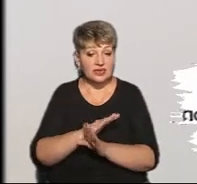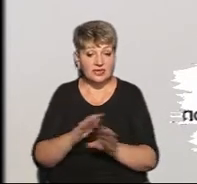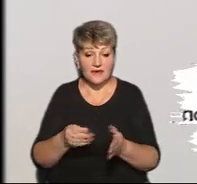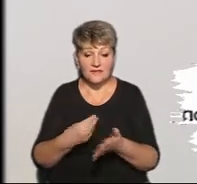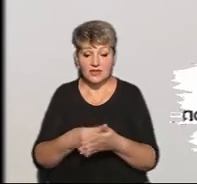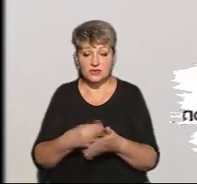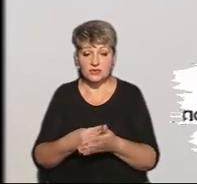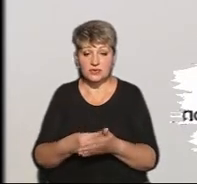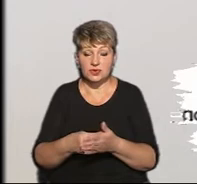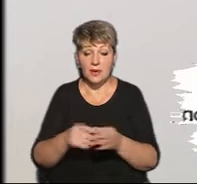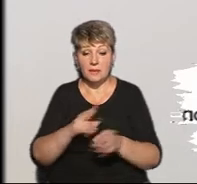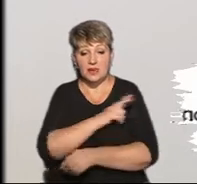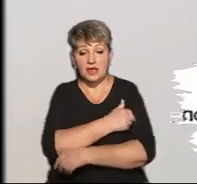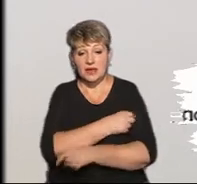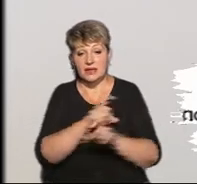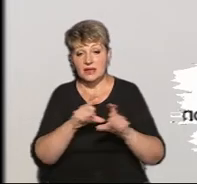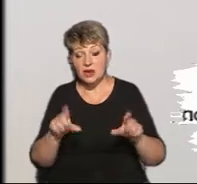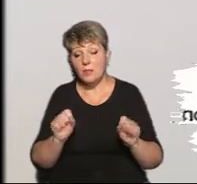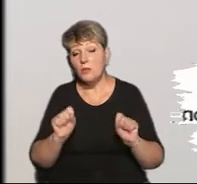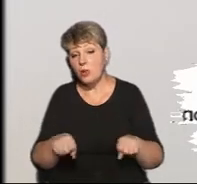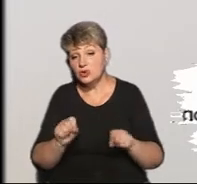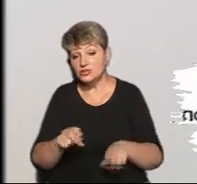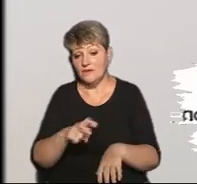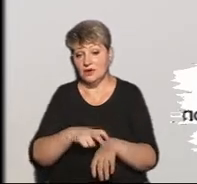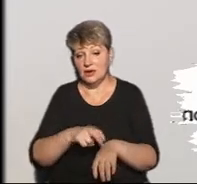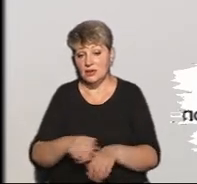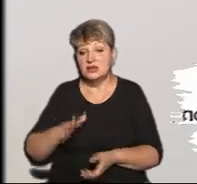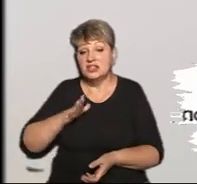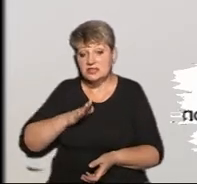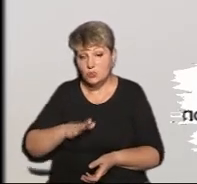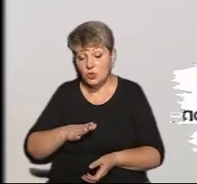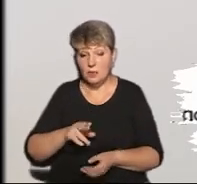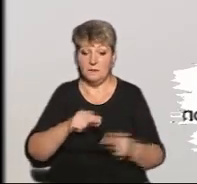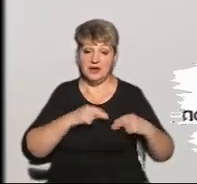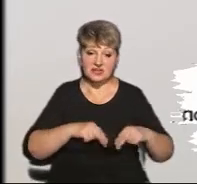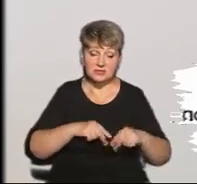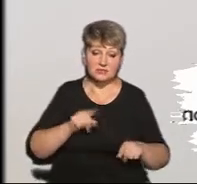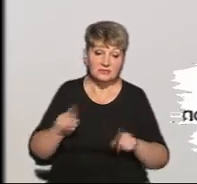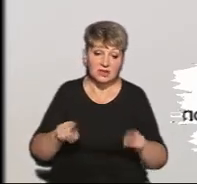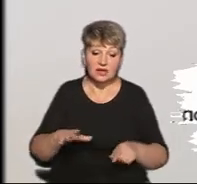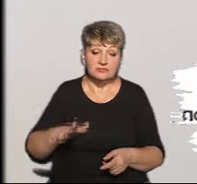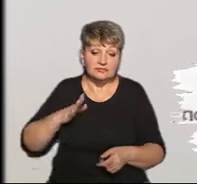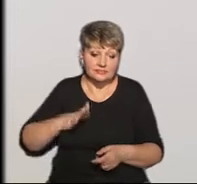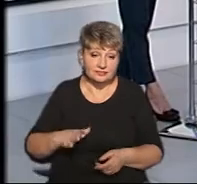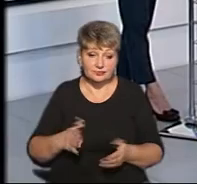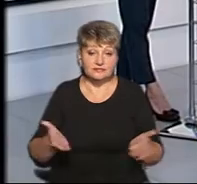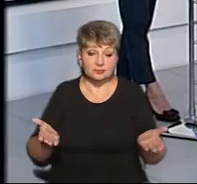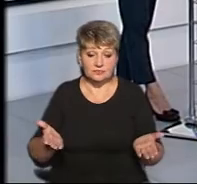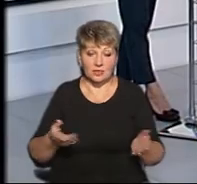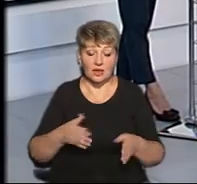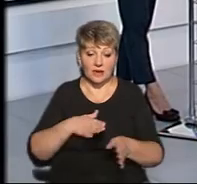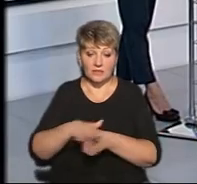бюджету медичних закладів. І десь, можливо, лікарі змушені, лікарі, там, медичні працівники, інші змушені йти на такі кроки.